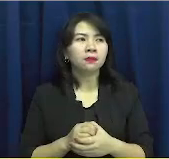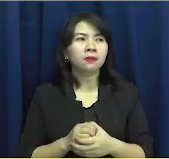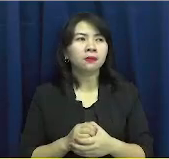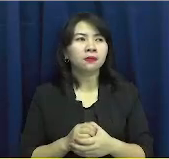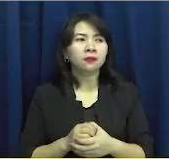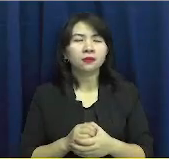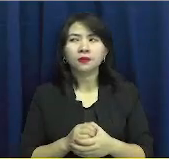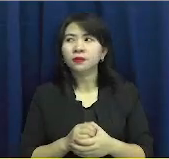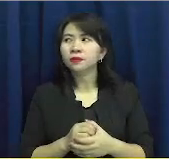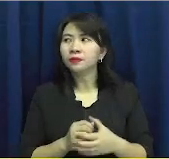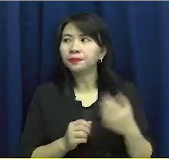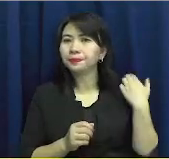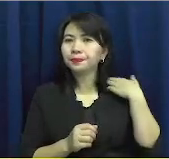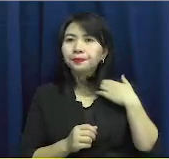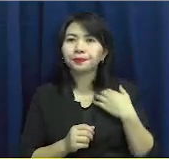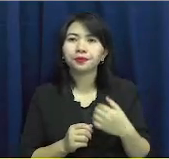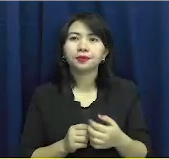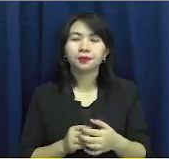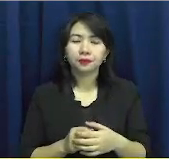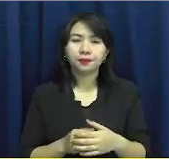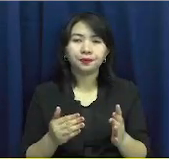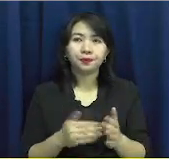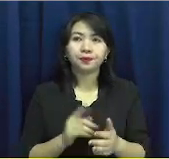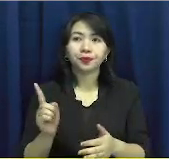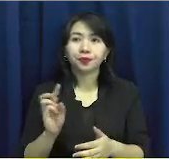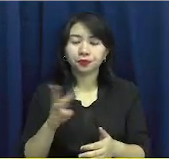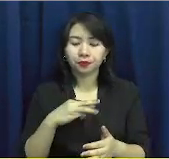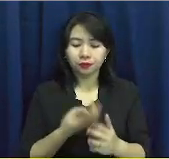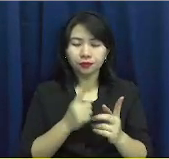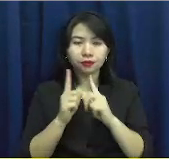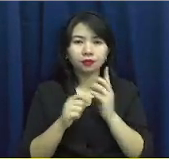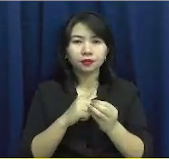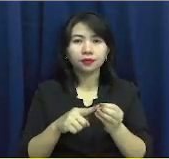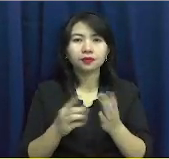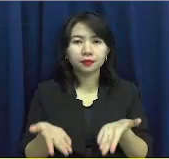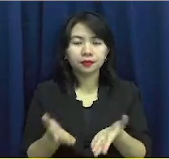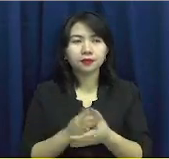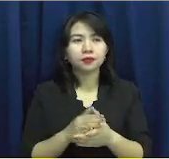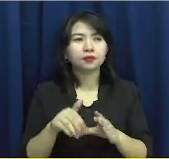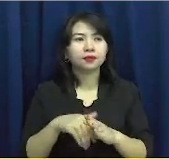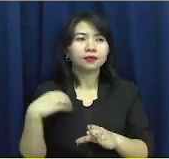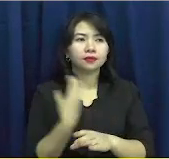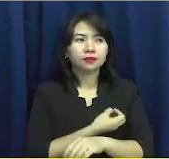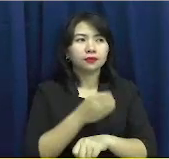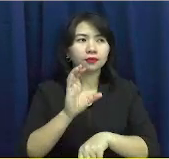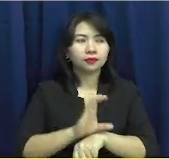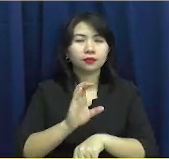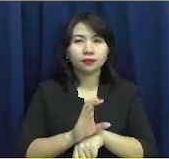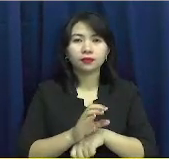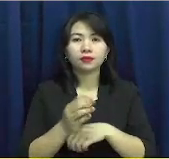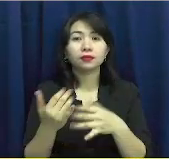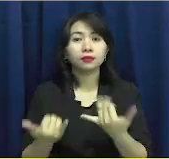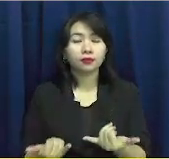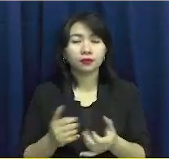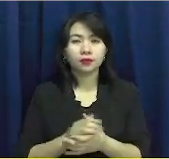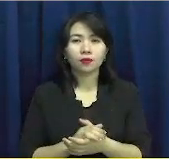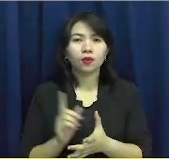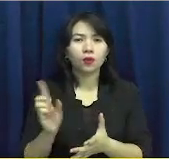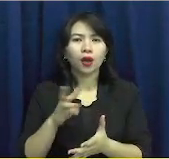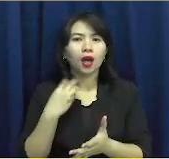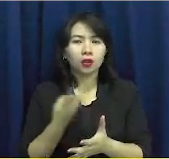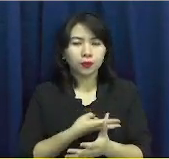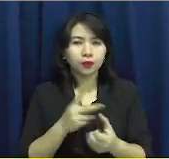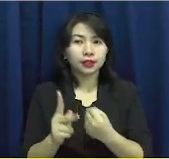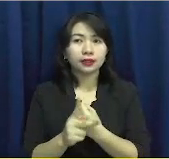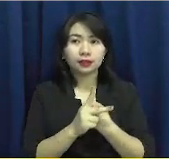turn me up a bit, sir. You see, ang pinag-usapan natin dito sa ating church. Halimbawa, tinan niyo po ha, sa ating church, ang pinipreserve po